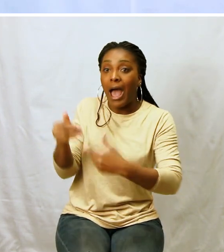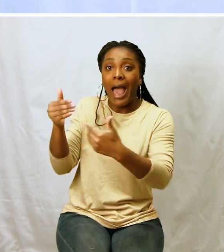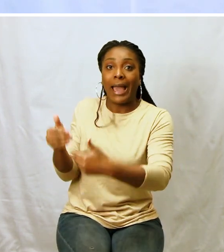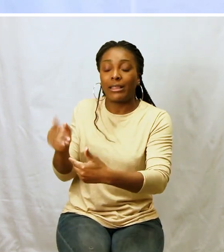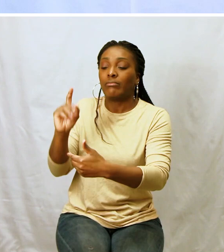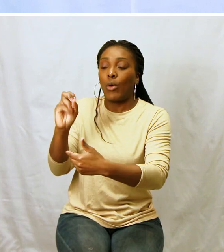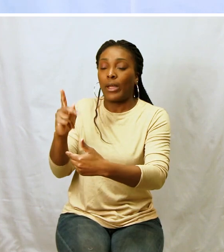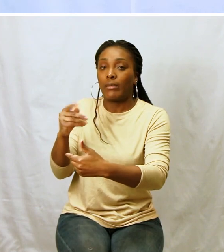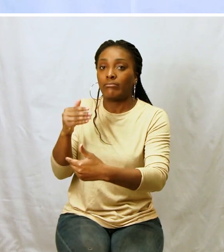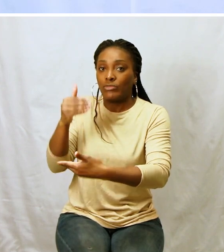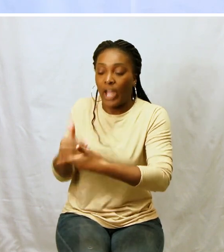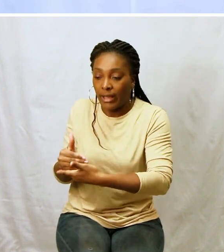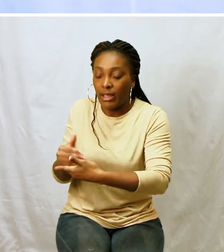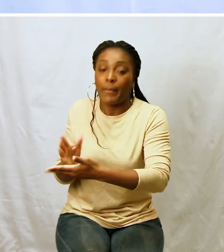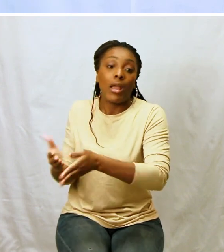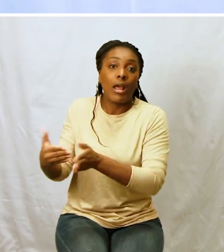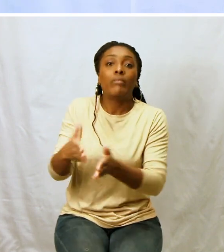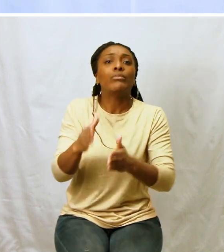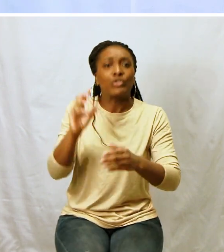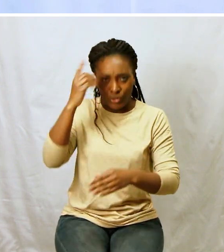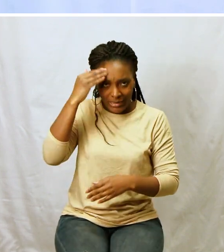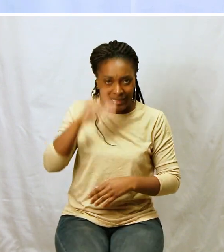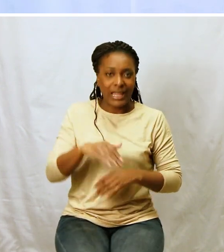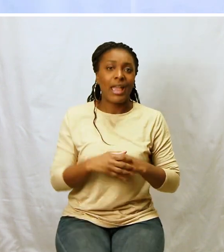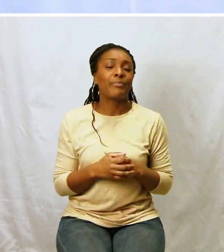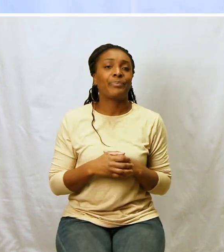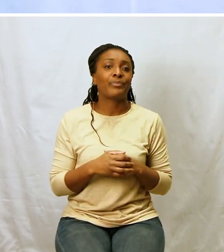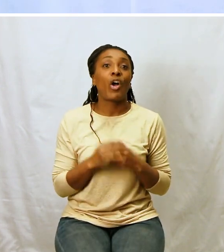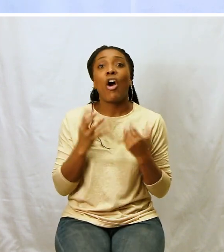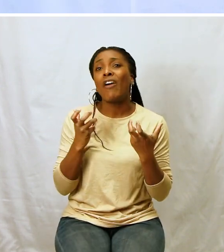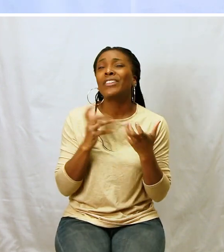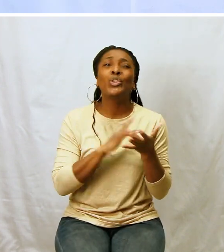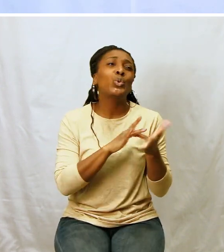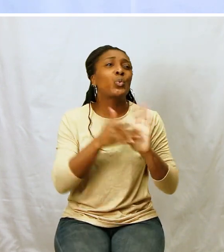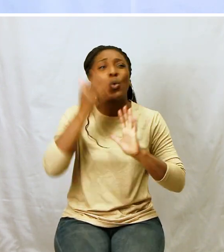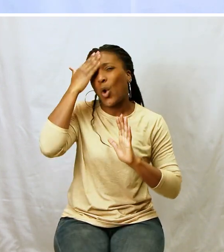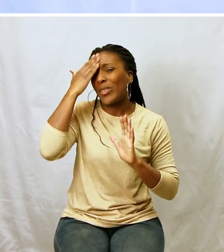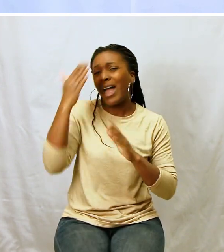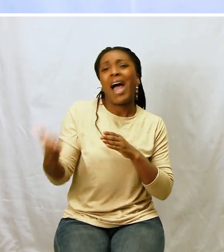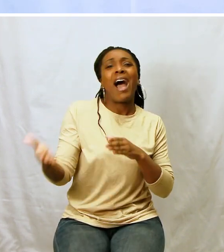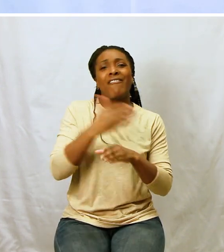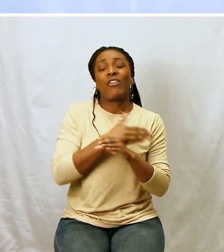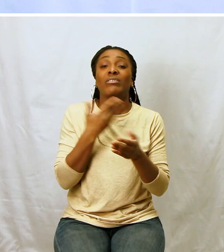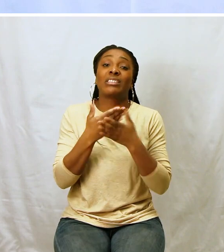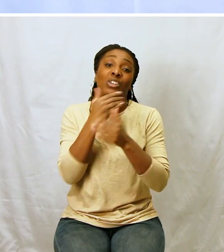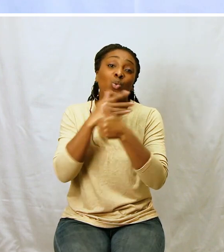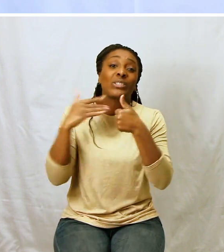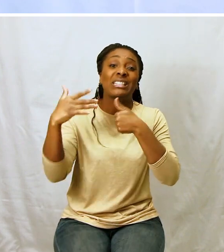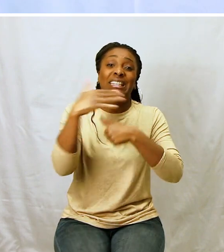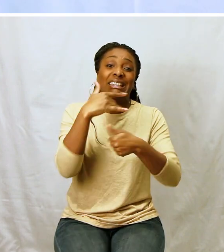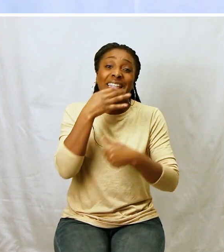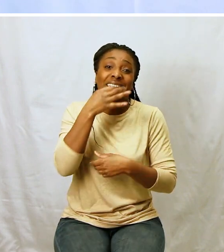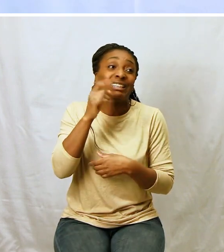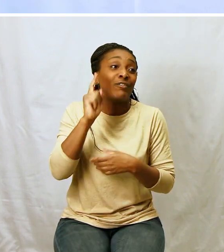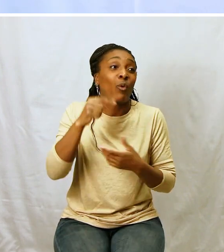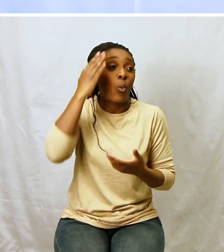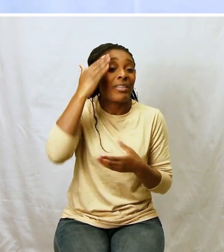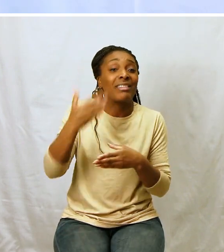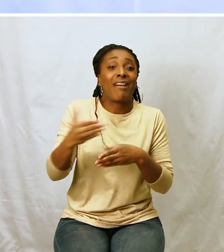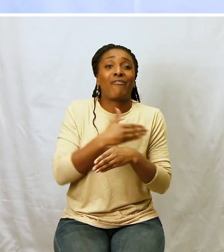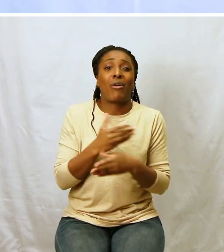m'arrête. Et c'est comme ça que ça se passe avec Dieu. On aimerait tout savoir d'avance. Ça, c'est la société qui nous apprend ça. As-tu remarqué que